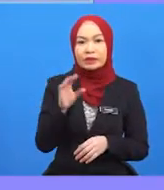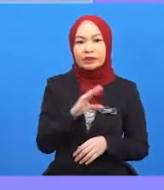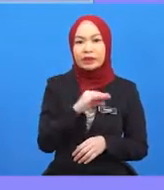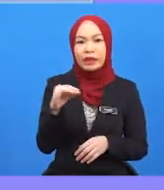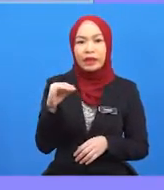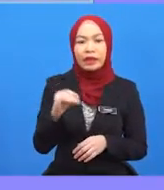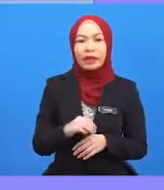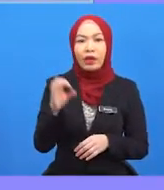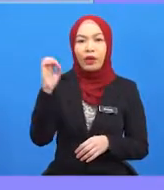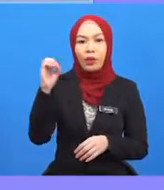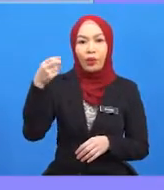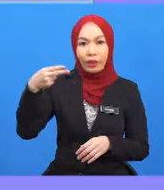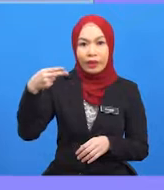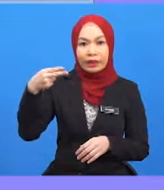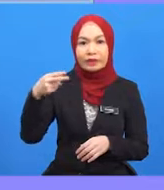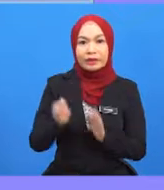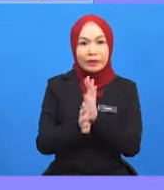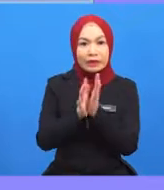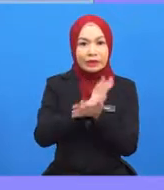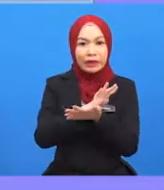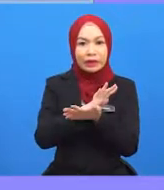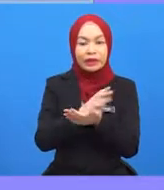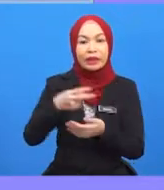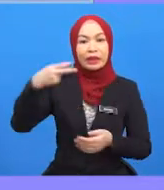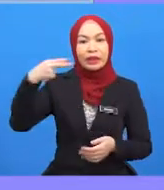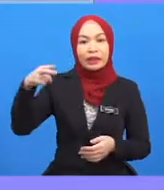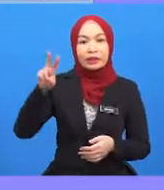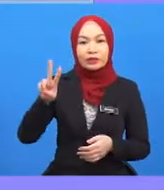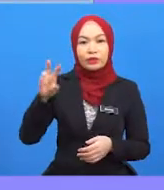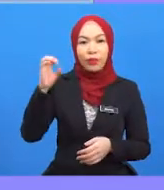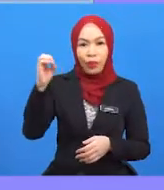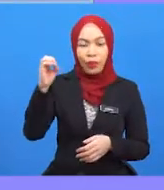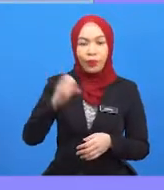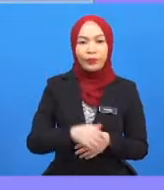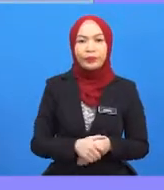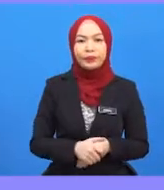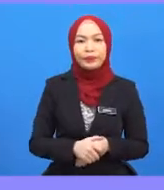hidroksida menghasilkan 1 mol air.